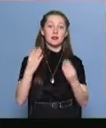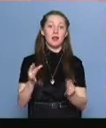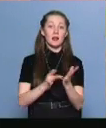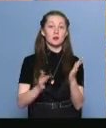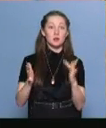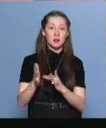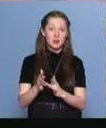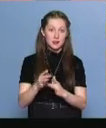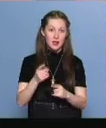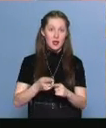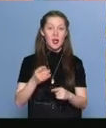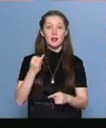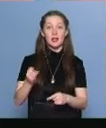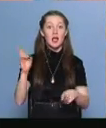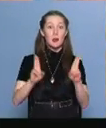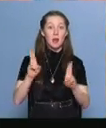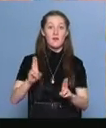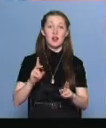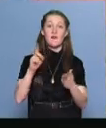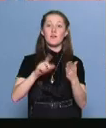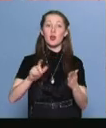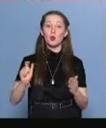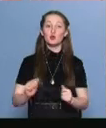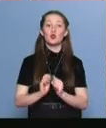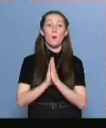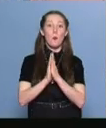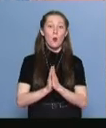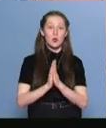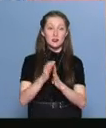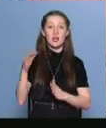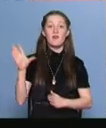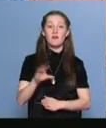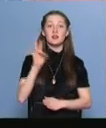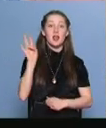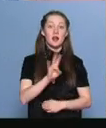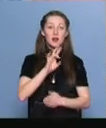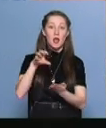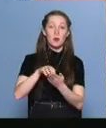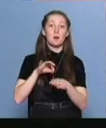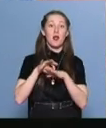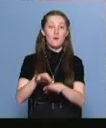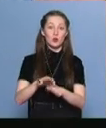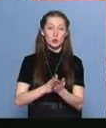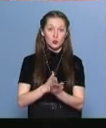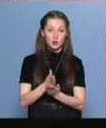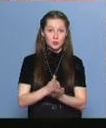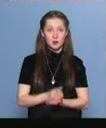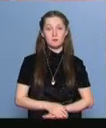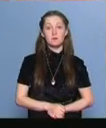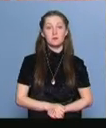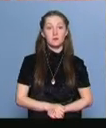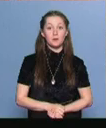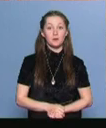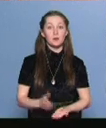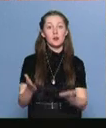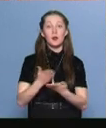правило, в эти дни верующие усиленно молятся, а во всех православных храмах проходят самые продолжительные церковные службы. Мы